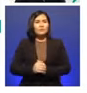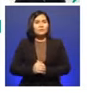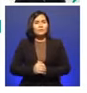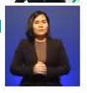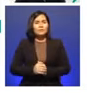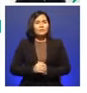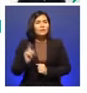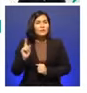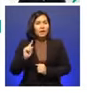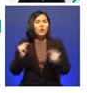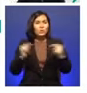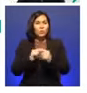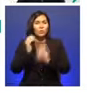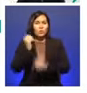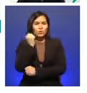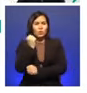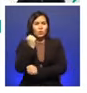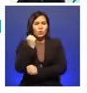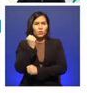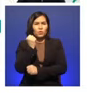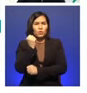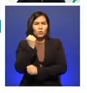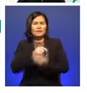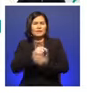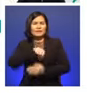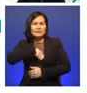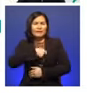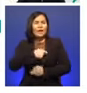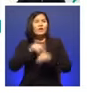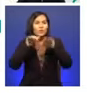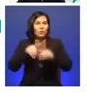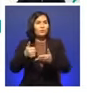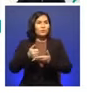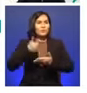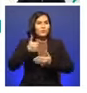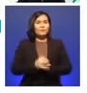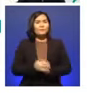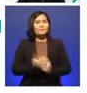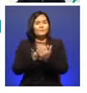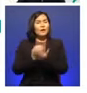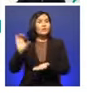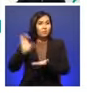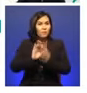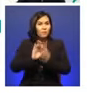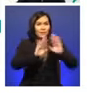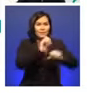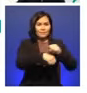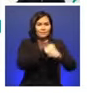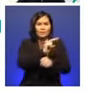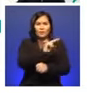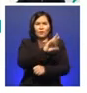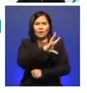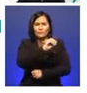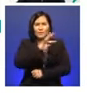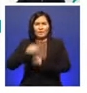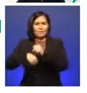ในเรื่องนี้ลดลงนะฮะแล้วก็งบประมาณหลักประกันสุขภาพนะครับก็ชัดเจนนะฮะถ้าเราเทียบปี64นะครับก็